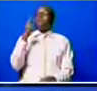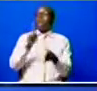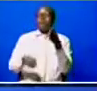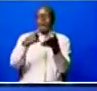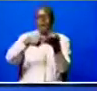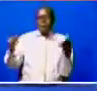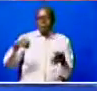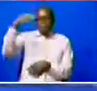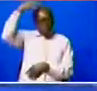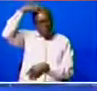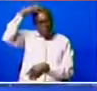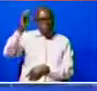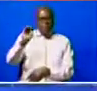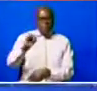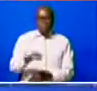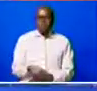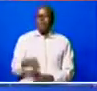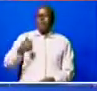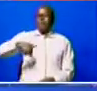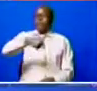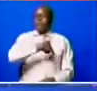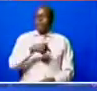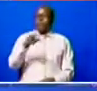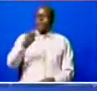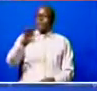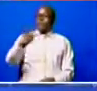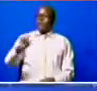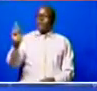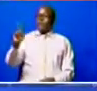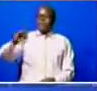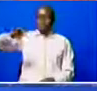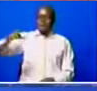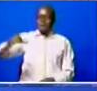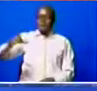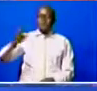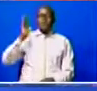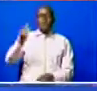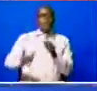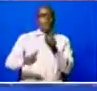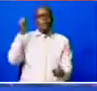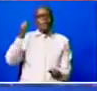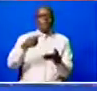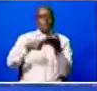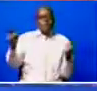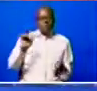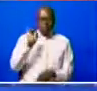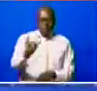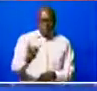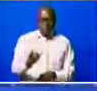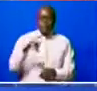hawatamuidhinisha Miguna. Sisi kama bunge la Nairobi tungelipenda kusema sisi tutapinga na